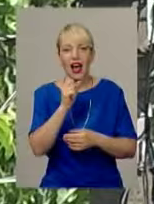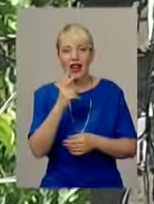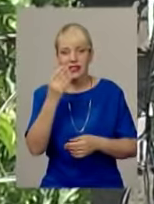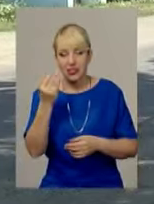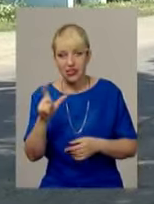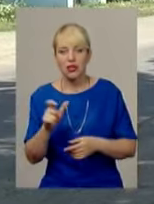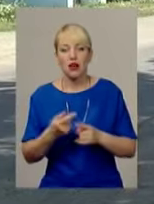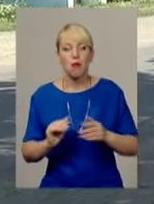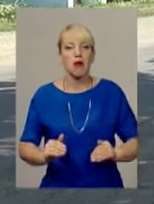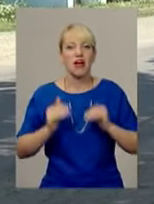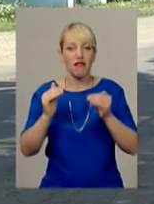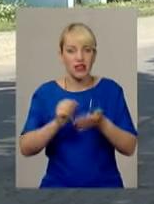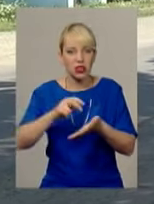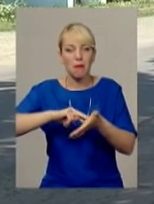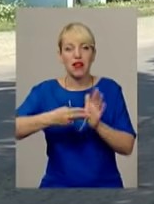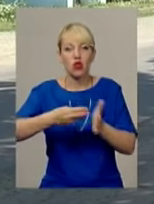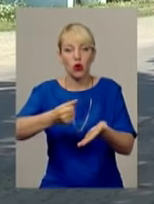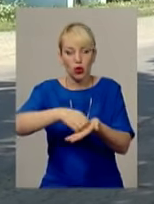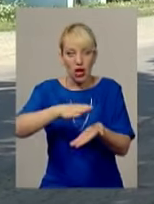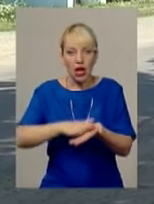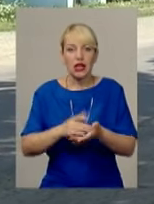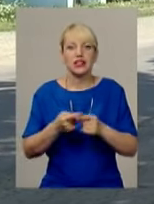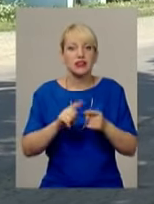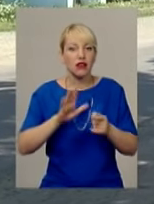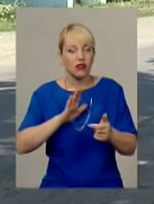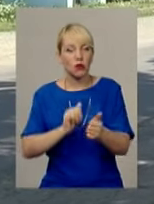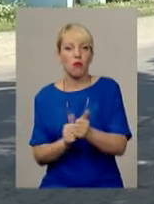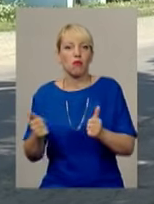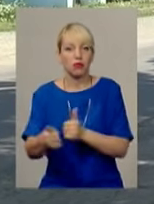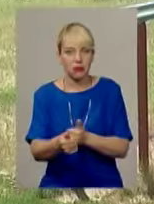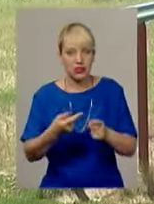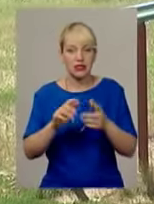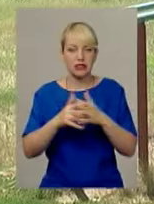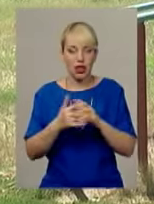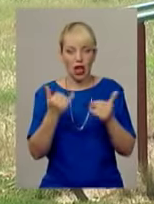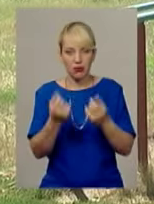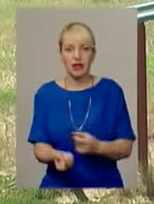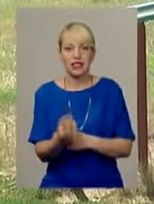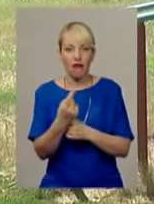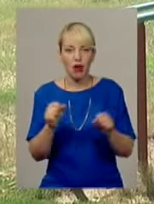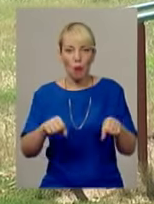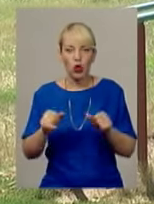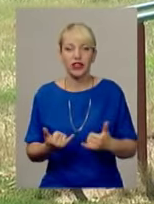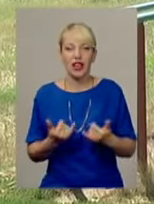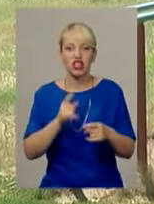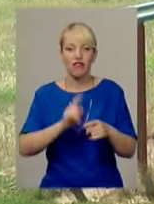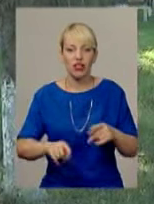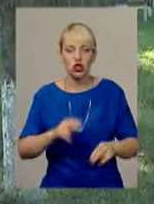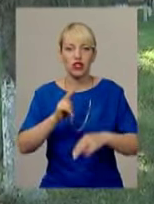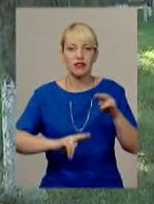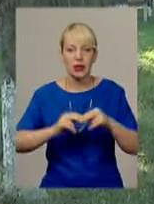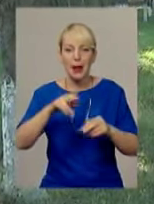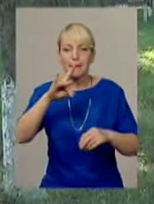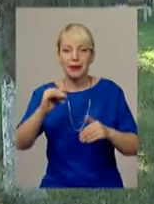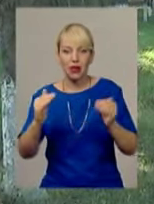прогнозовані показники. Раніше ці гроші оминали сільську скарбницю. Тепер же у Грузевиці з'явилася й можливість для швидшого зведення прибудови